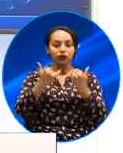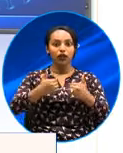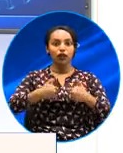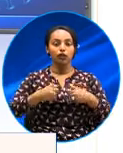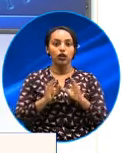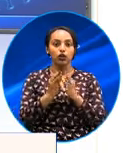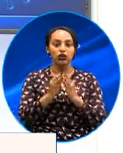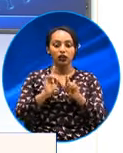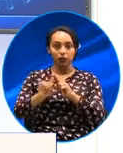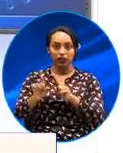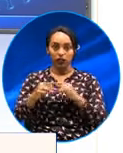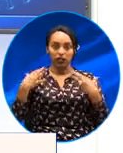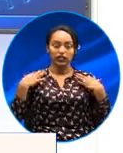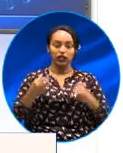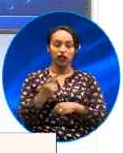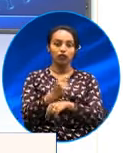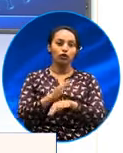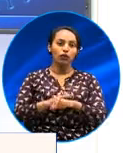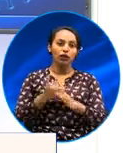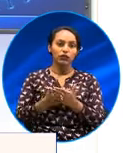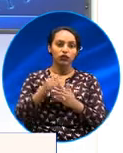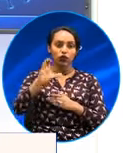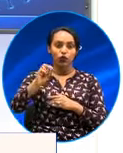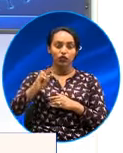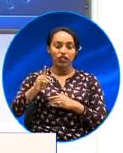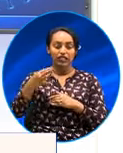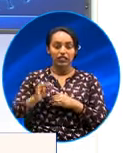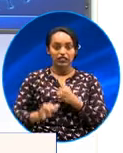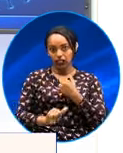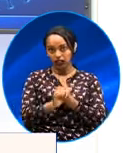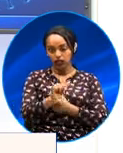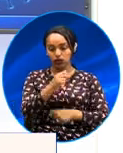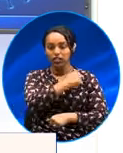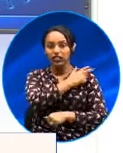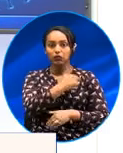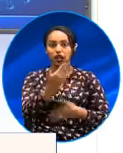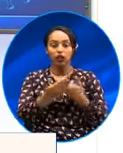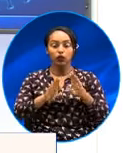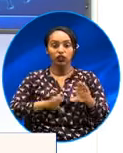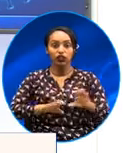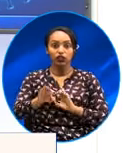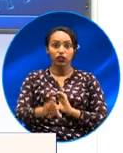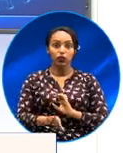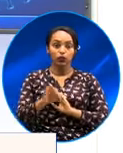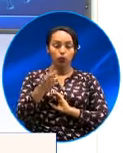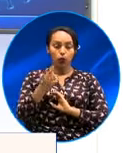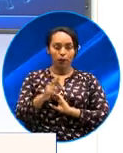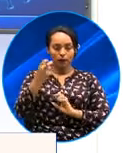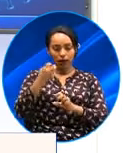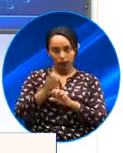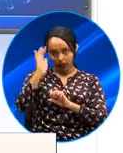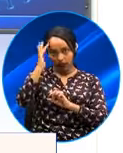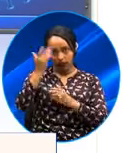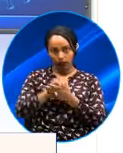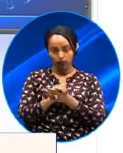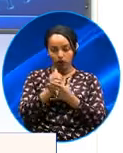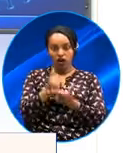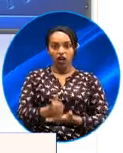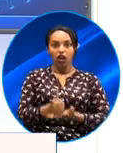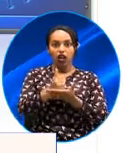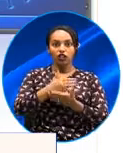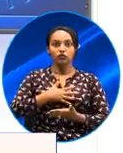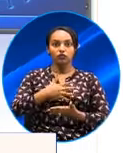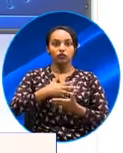አሁን ባለው ሁኔታ በተለያዩ የጤና ተቋማት በዚሁ በኮቪድ-19 ተጠቅተው ሕክምና እየተደረገላቸው የሚገኙ ወይም በጽኑ የታመሙ